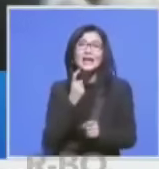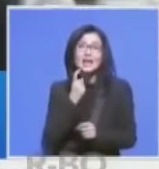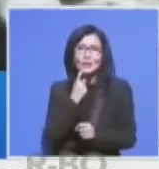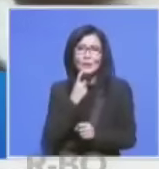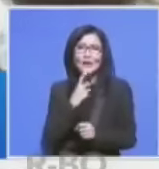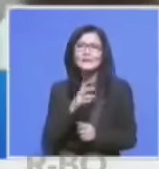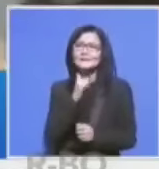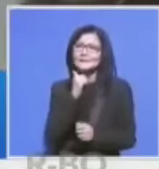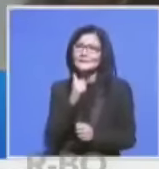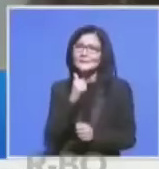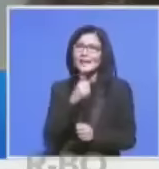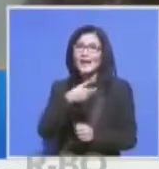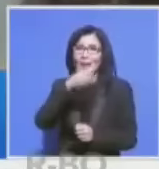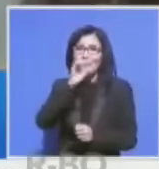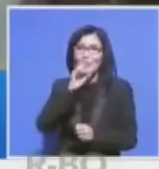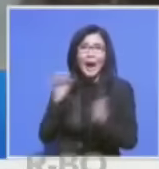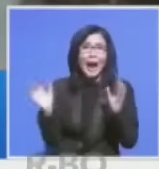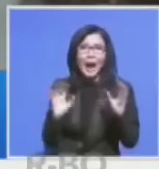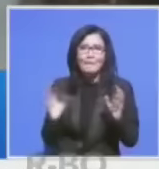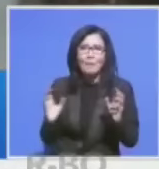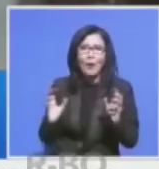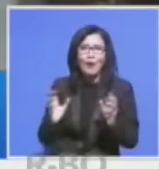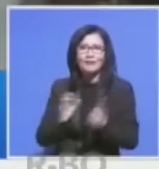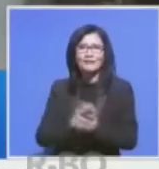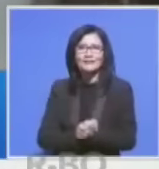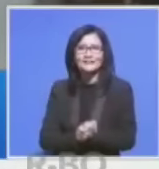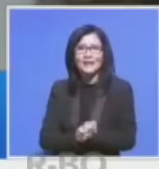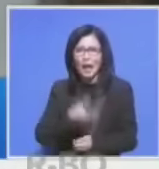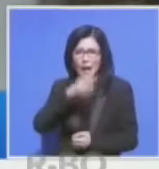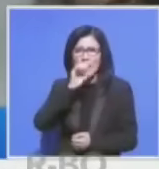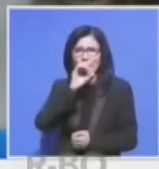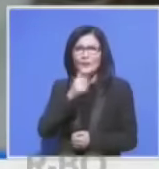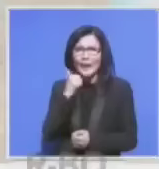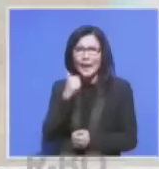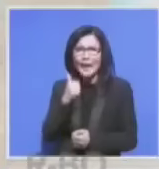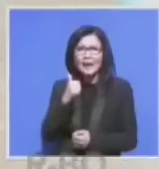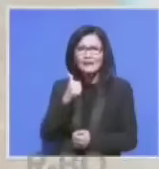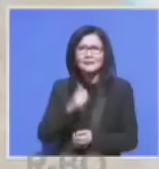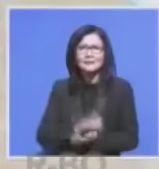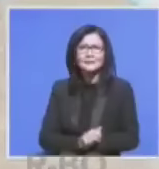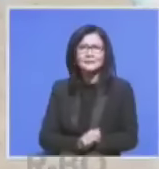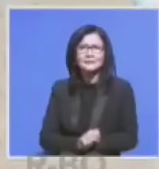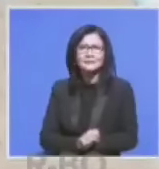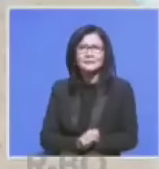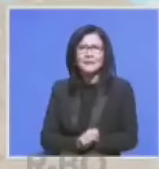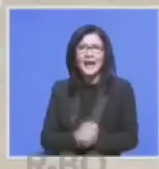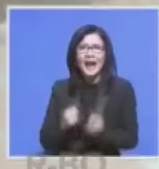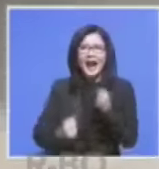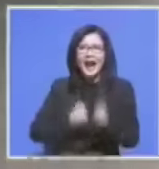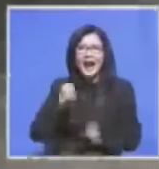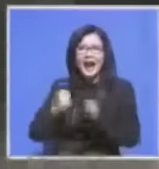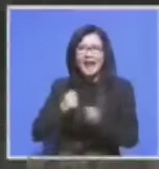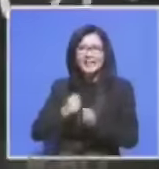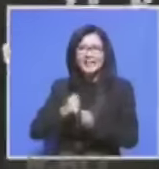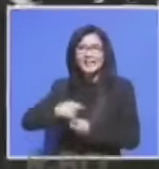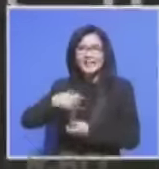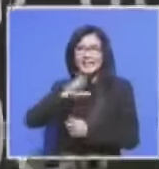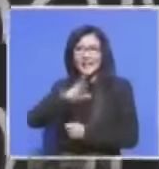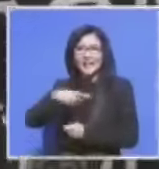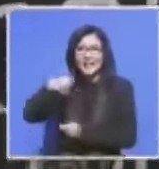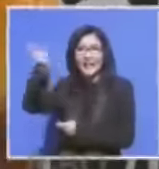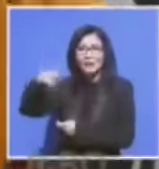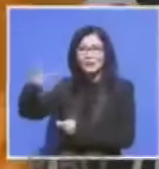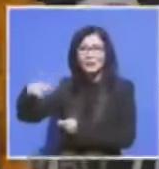asik kelihatannya. Ini juga heboh. Rasa sendiri enak banget. Aksi unik berjualan Adi pun kini